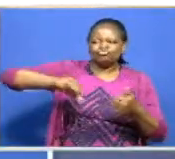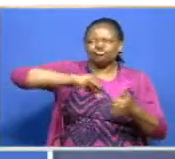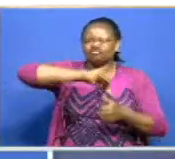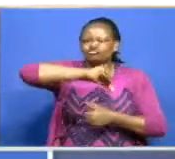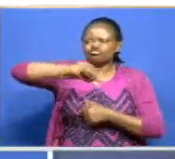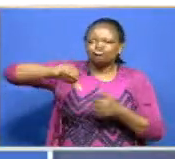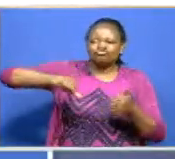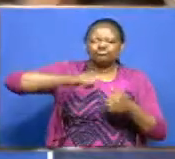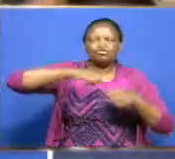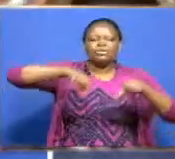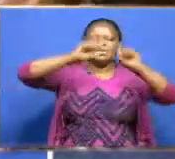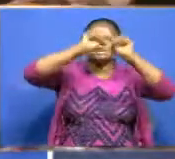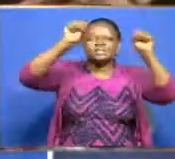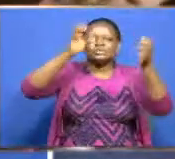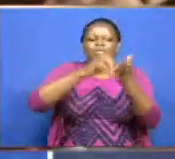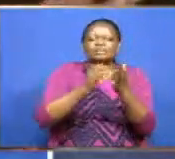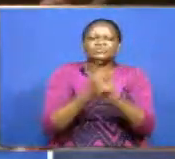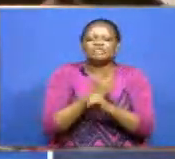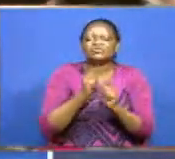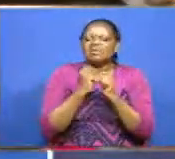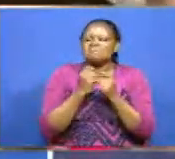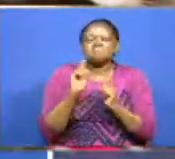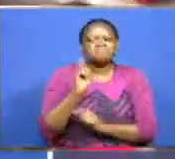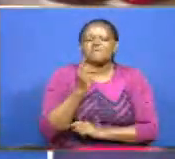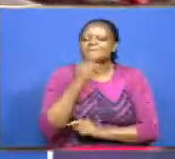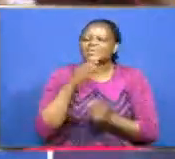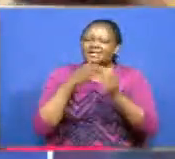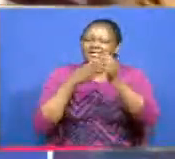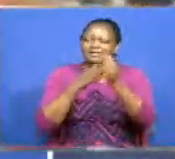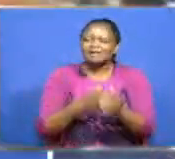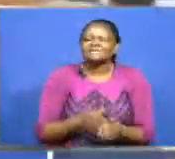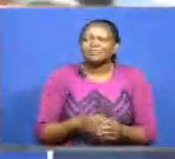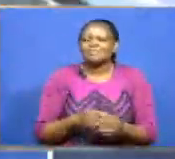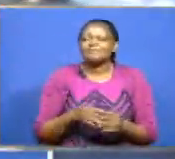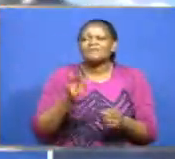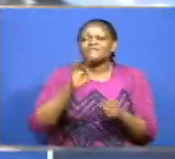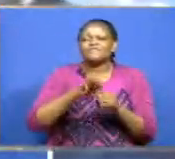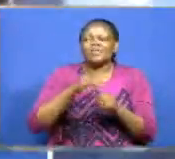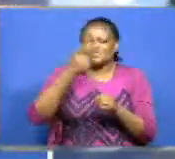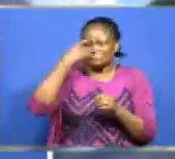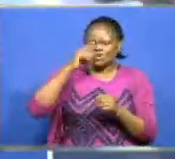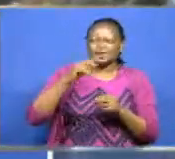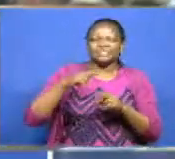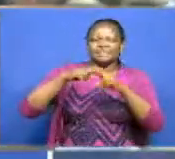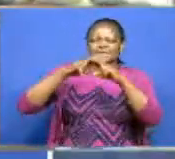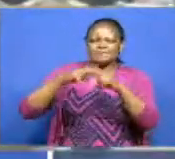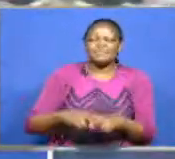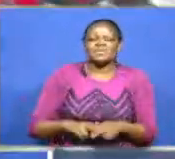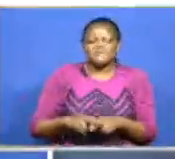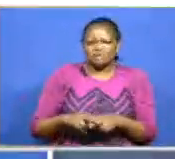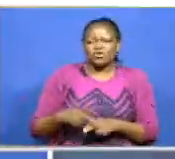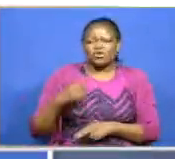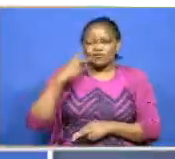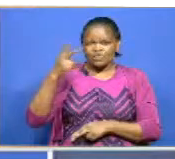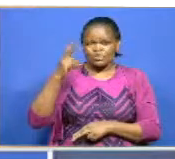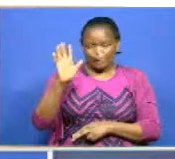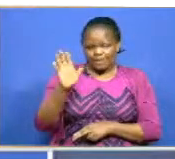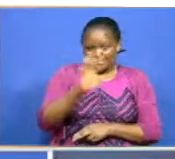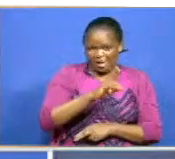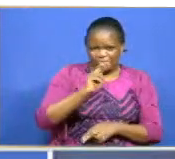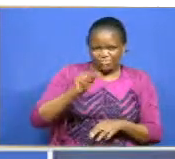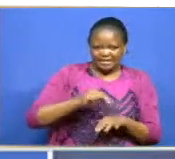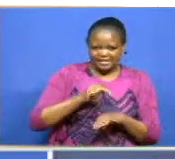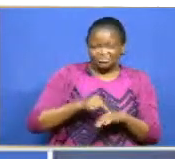makabila, akisema viongozi wanapaswa kuchaguliwa kuambatana na maono yao kwa ustawi wa taifa.